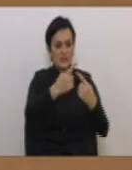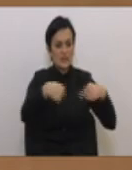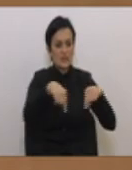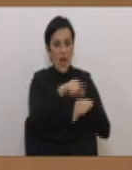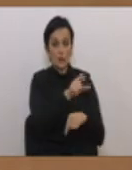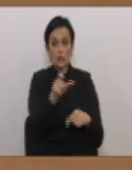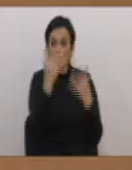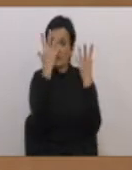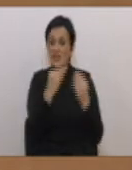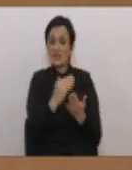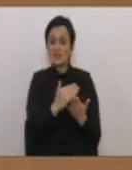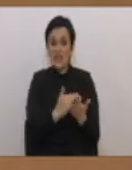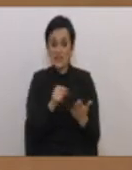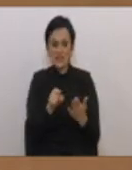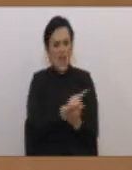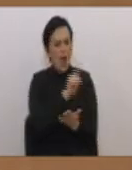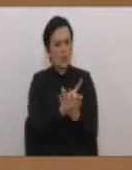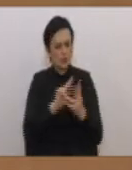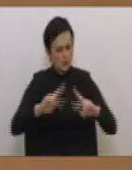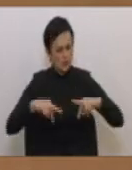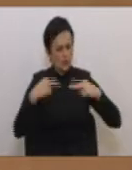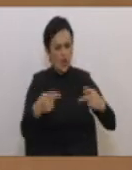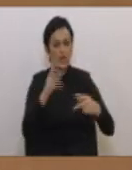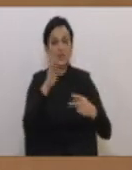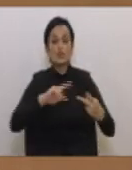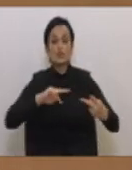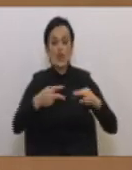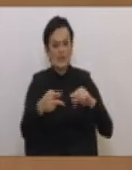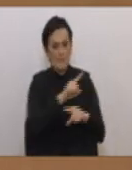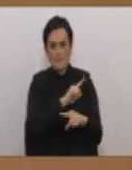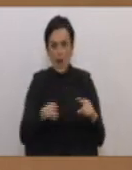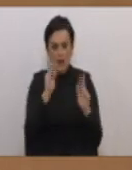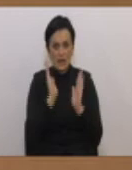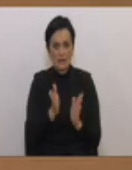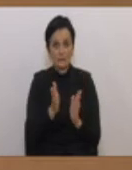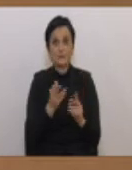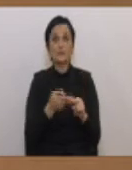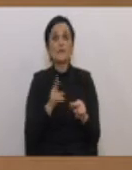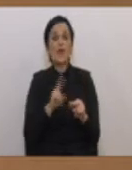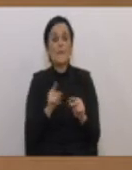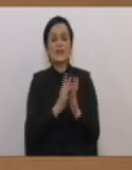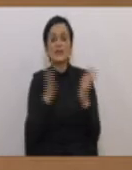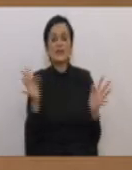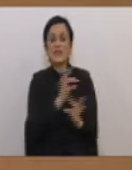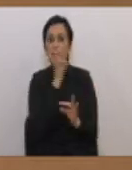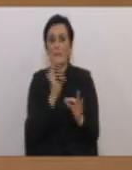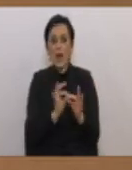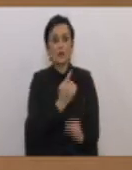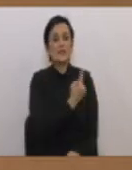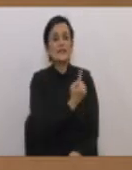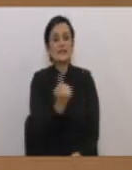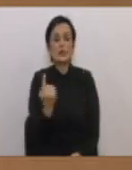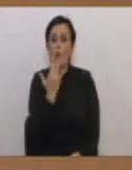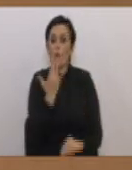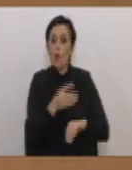თუმცა ეს დღის ეს რიგი აუცილებლად შეიცვლება და შეიცვლება ძალიან მალე. და ამაში არის ძალიან დიდი პასუხისმგებლობა თითოეული პოლიტიკური